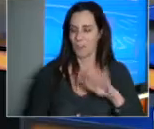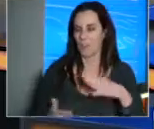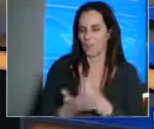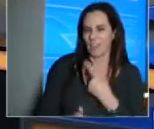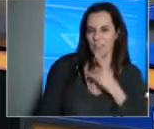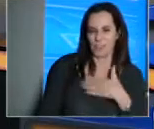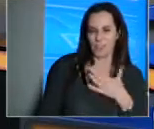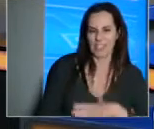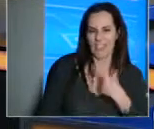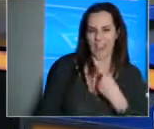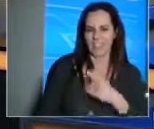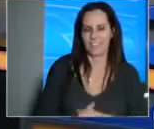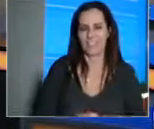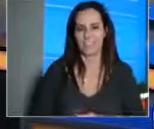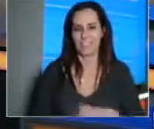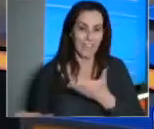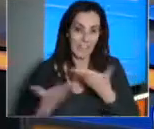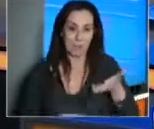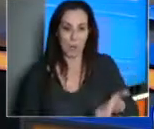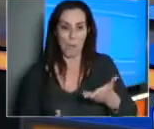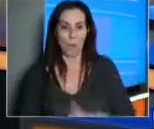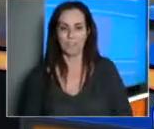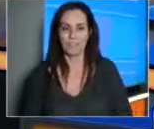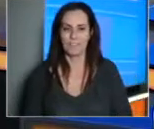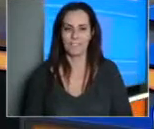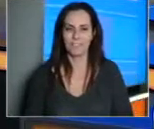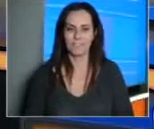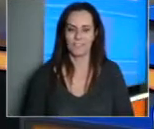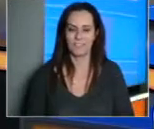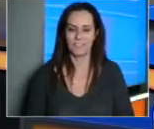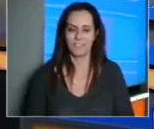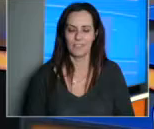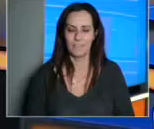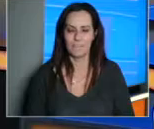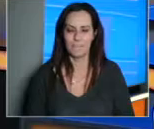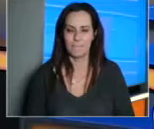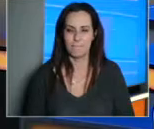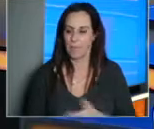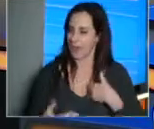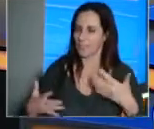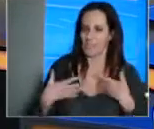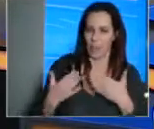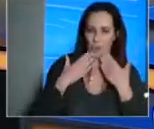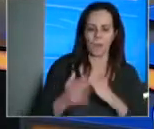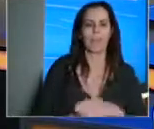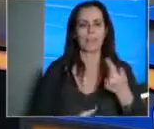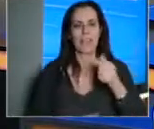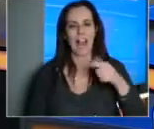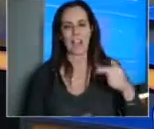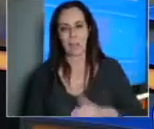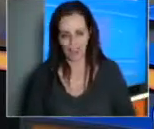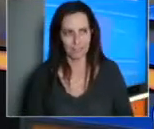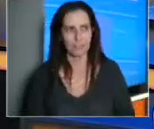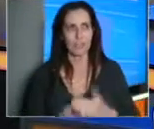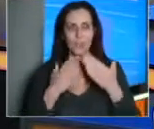להגיד... טוב, את יודעת מה, אז נזמין אותך לתוכנית הבאה שלה, אחת התוכניות הבאות שלנו. אני אשמח, תודה. גל גבאי, גלי צהל,